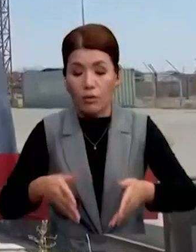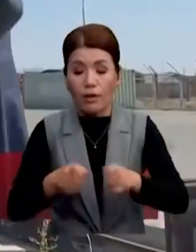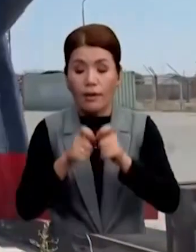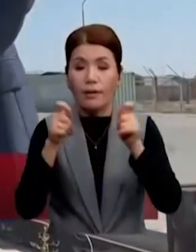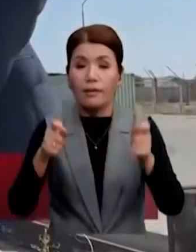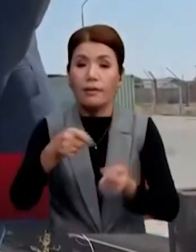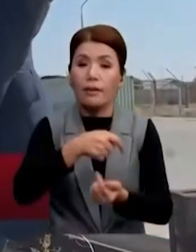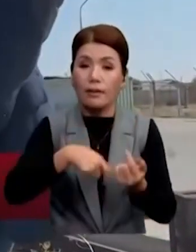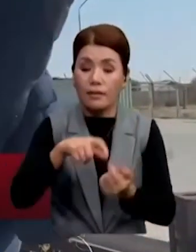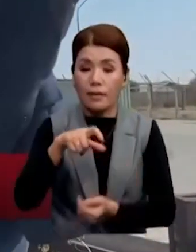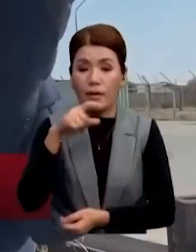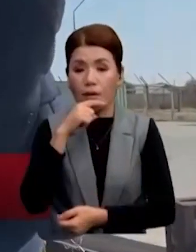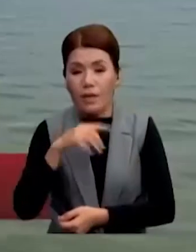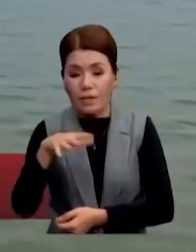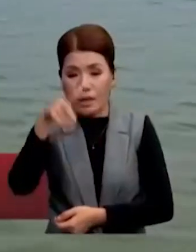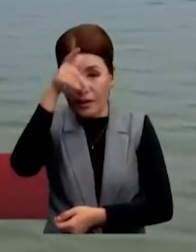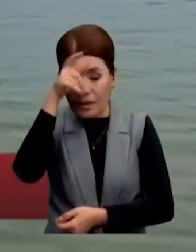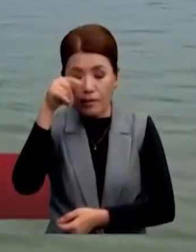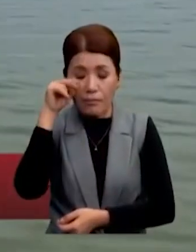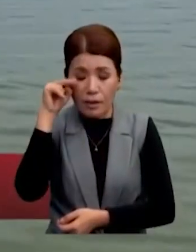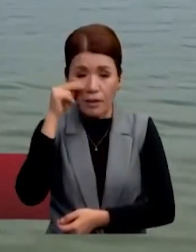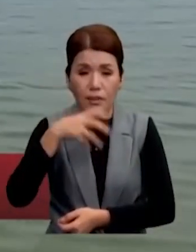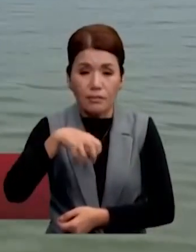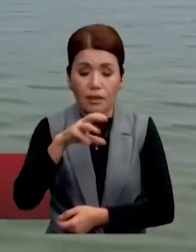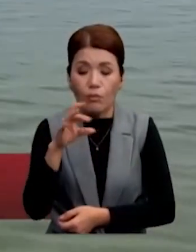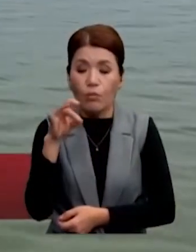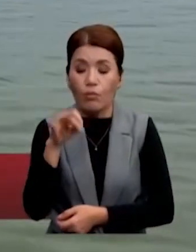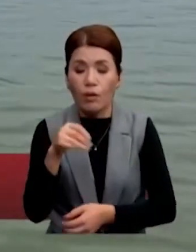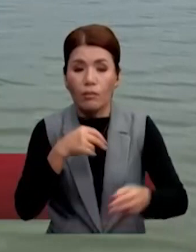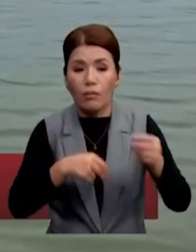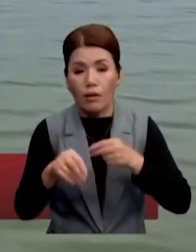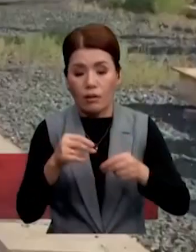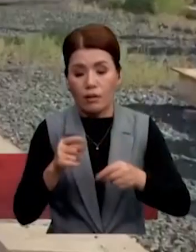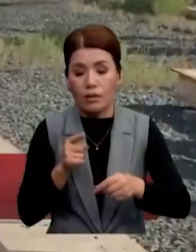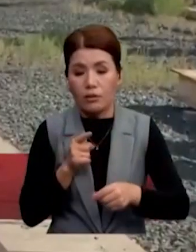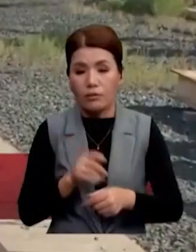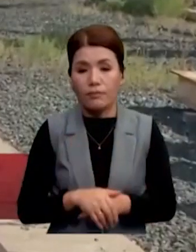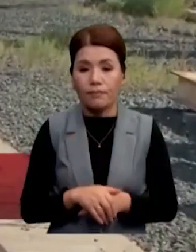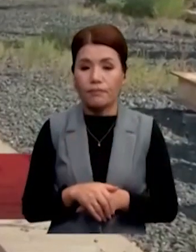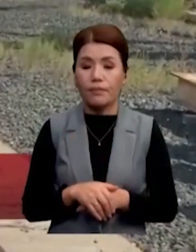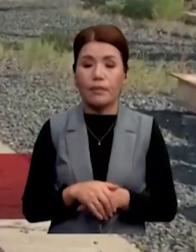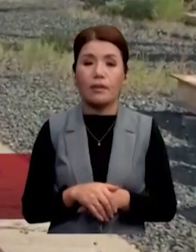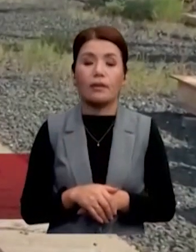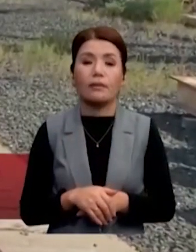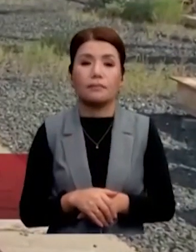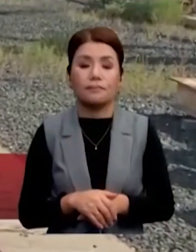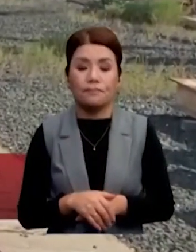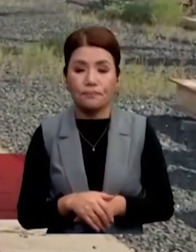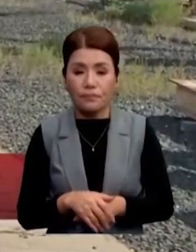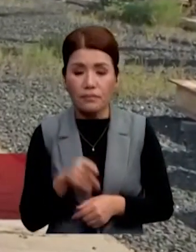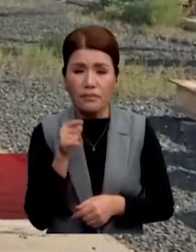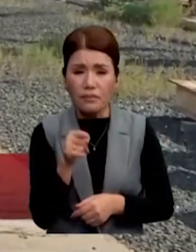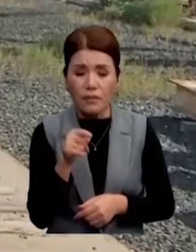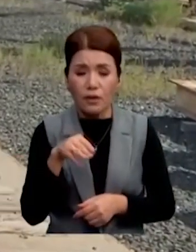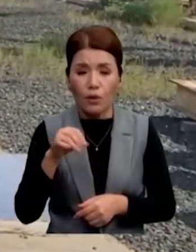кәсіпкерлер де Ресей, Қытай, Түркия мен Ираннан порт арқылы тауар алдыруға ниетті. Баржыға 1000 тоннаға